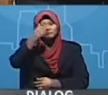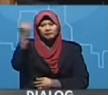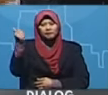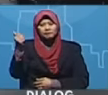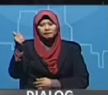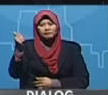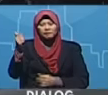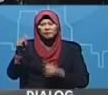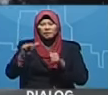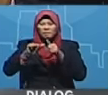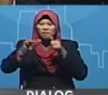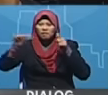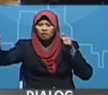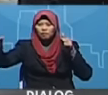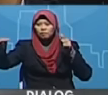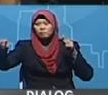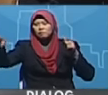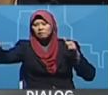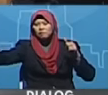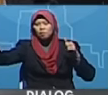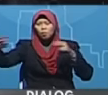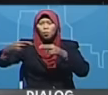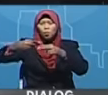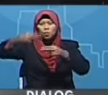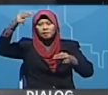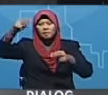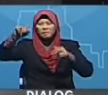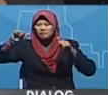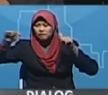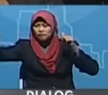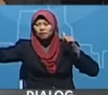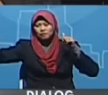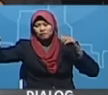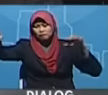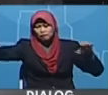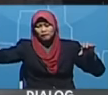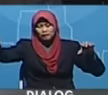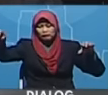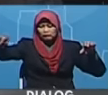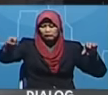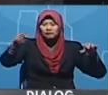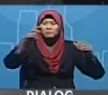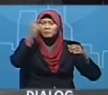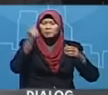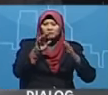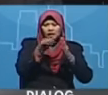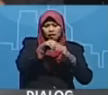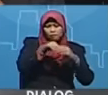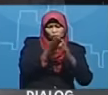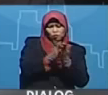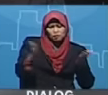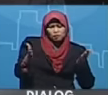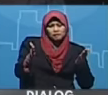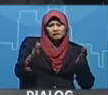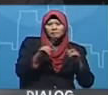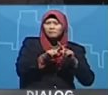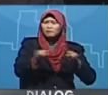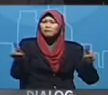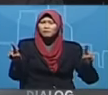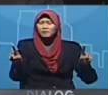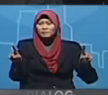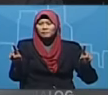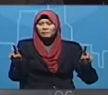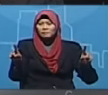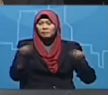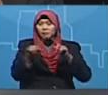diletakkan di tempat-tempat penginapan ataupun hotel yang lebih jauh daripada pakej yang ditawarkan. Jadi yang ini pun kita pantau, ya.